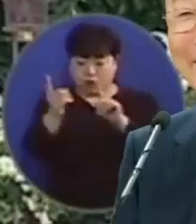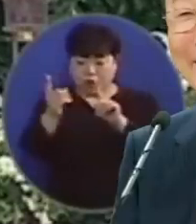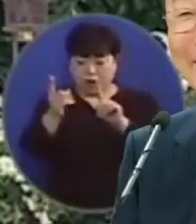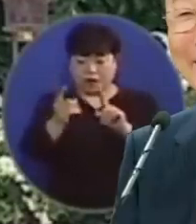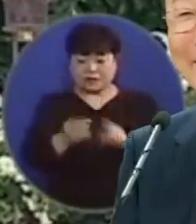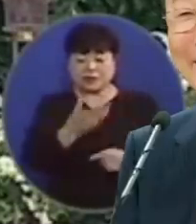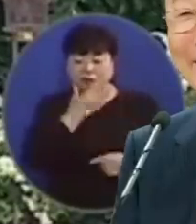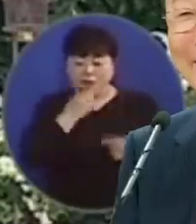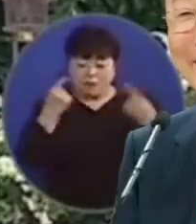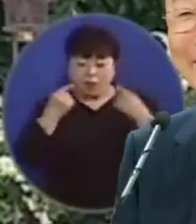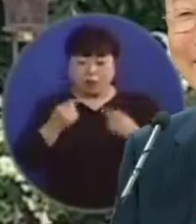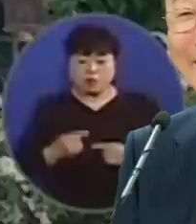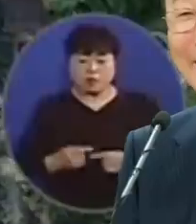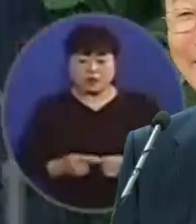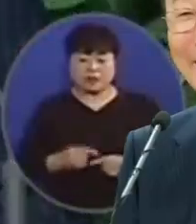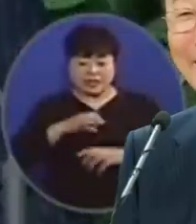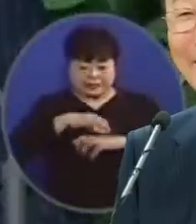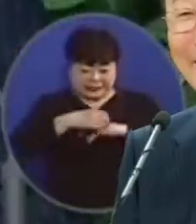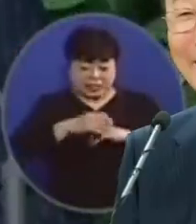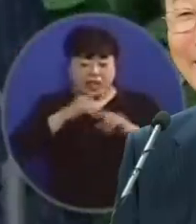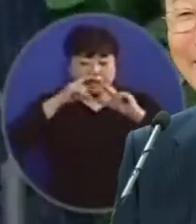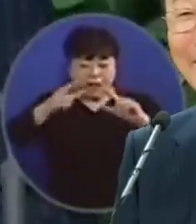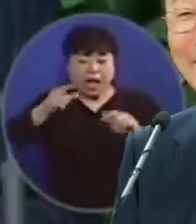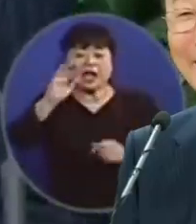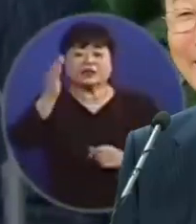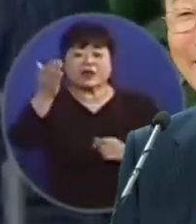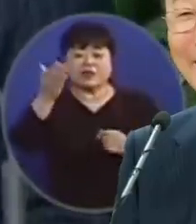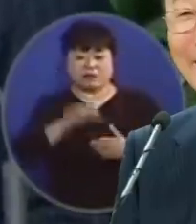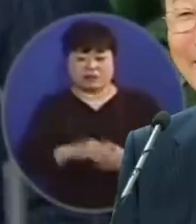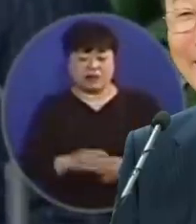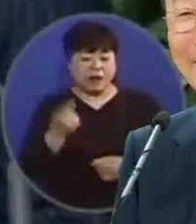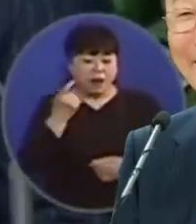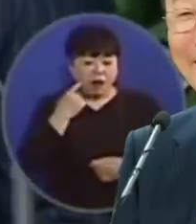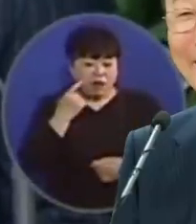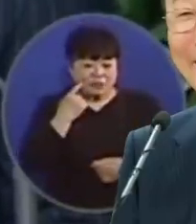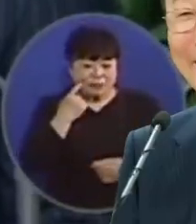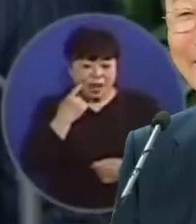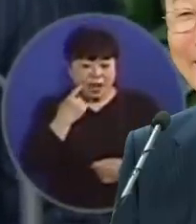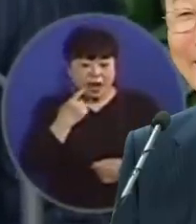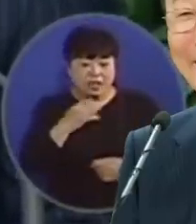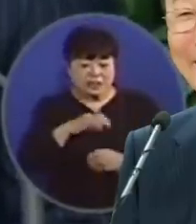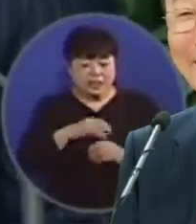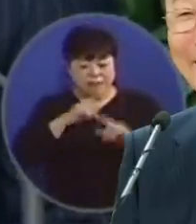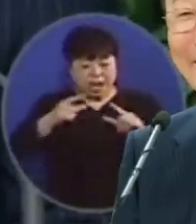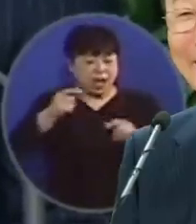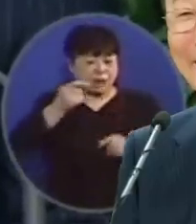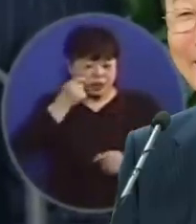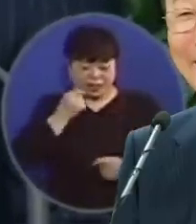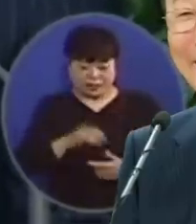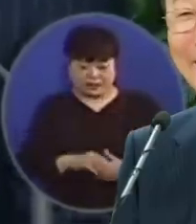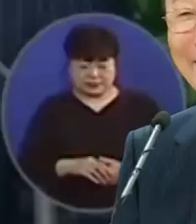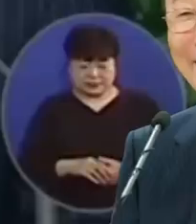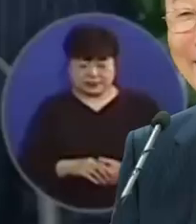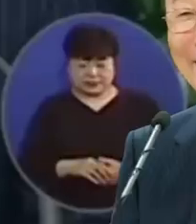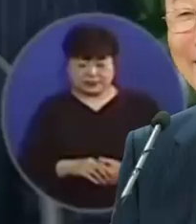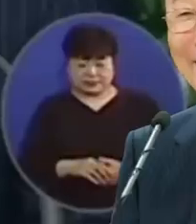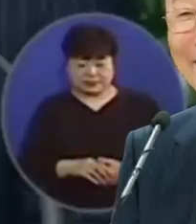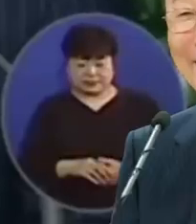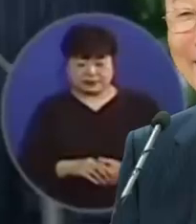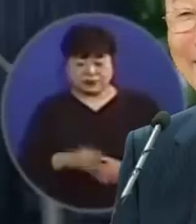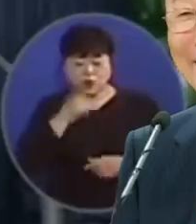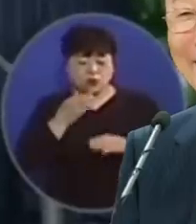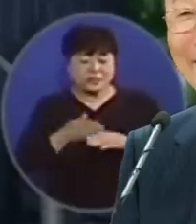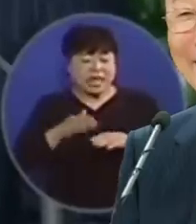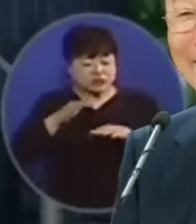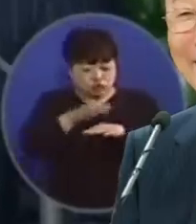이 복음이 온 천하 만국에 전파되었다는 것입니다. 거짓말이 온 천하 만국에 전파되지 않습니다. 그렇게 궁정을 기울여서